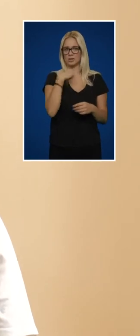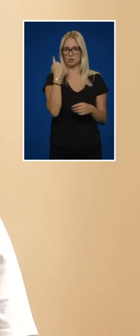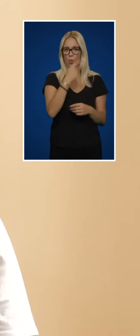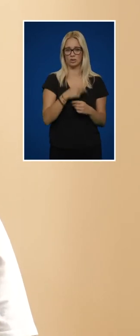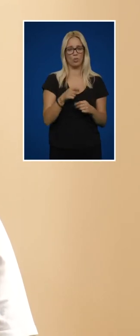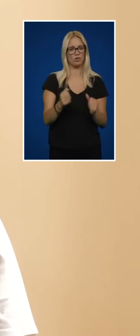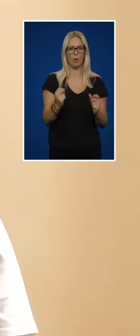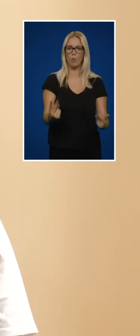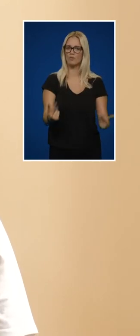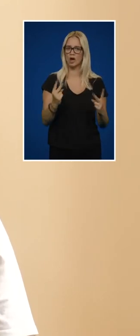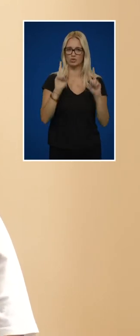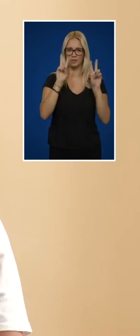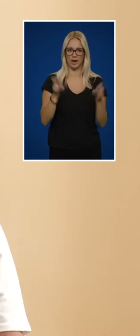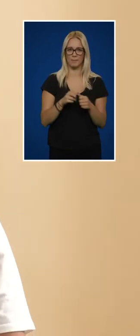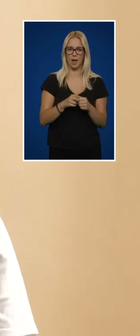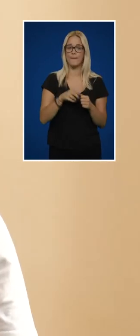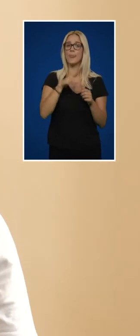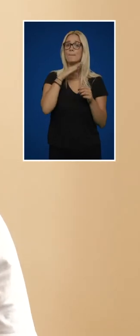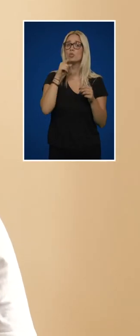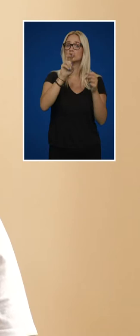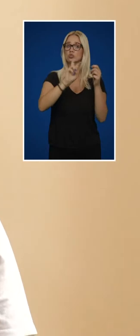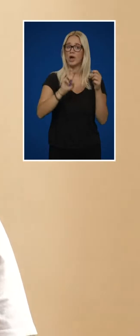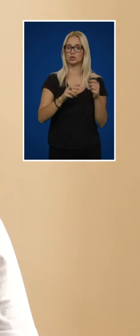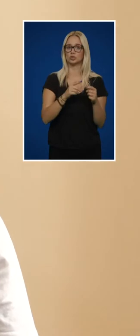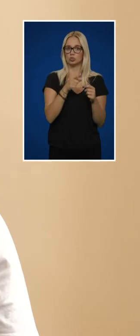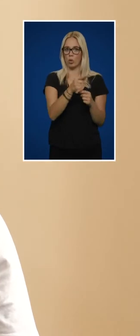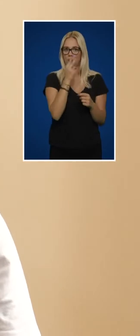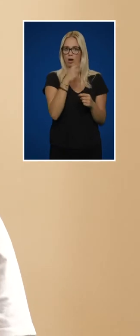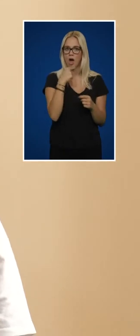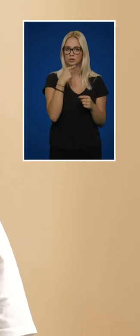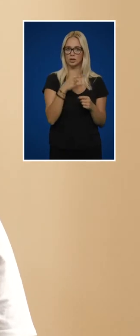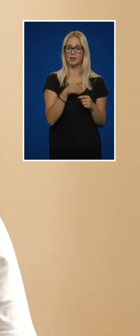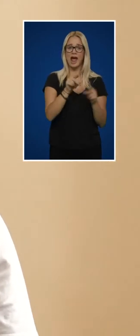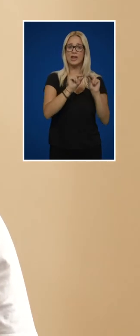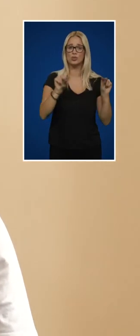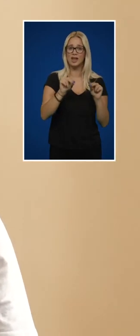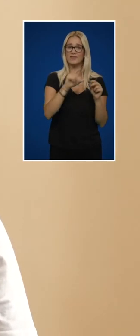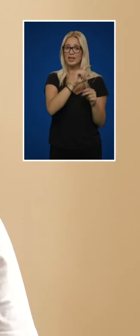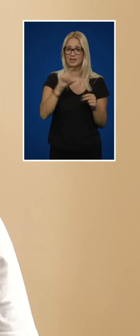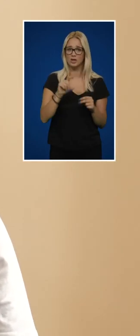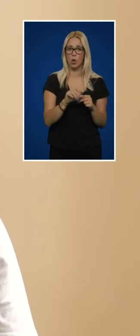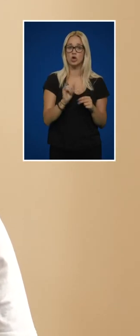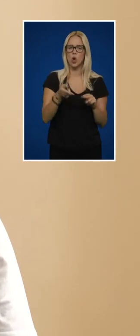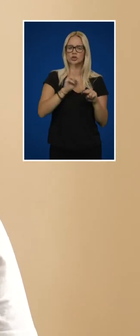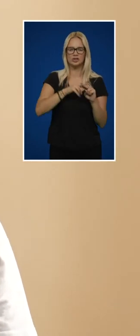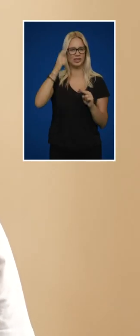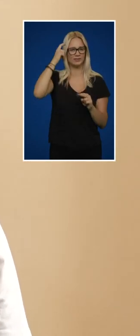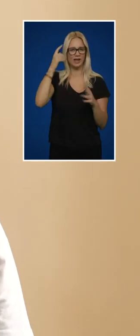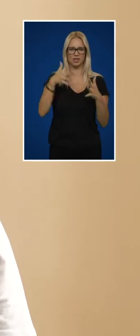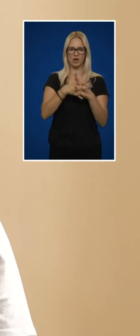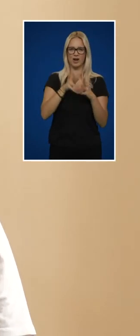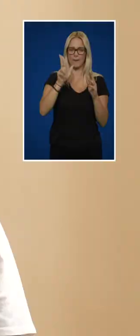ovo jako, jako bitna tema, evo što su puno stručni od mene ljudi naglasili, prvenstveno